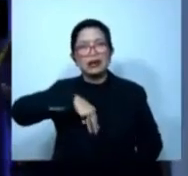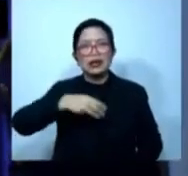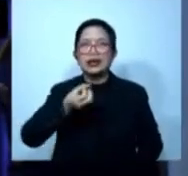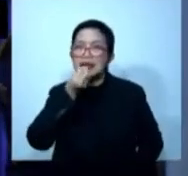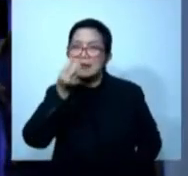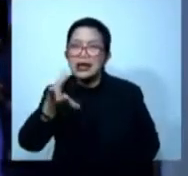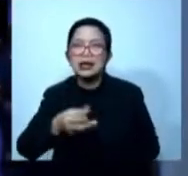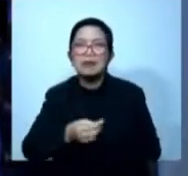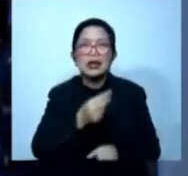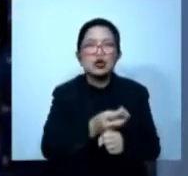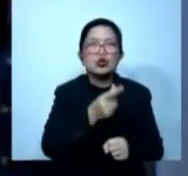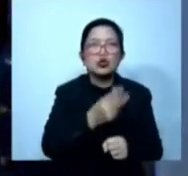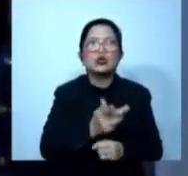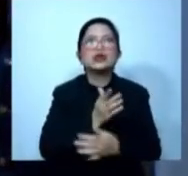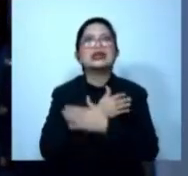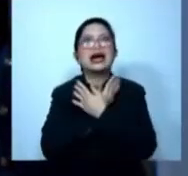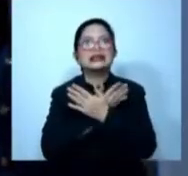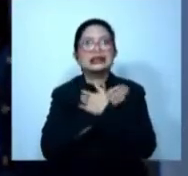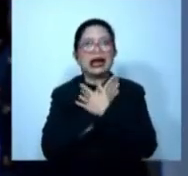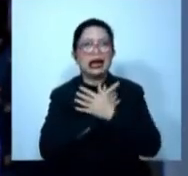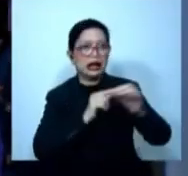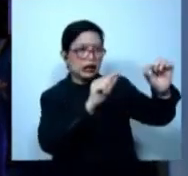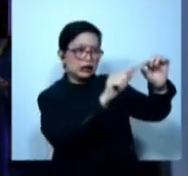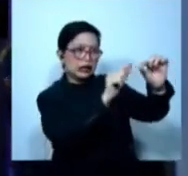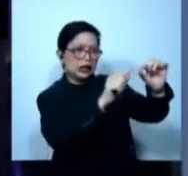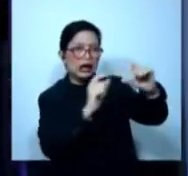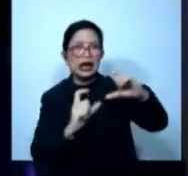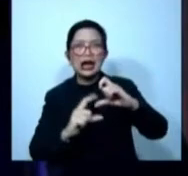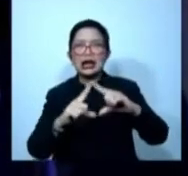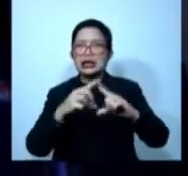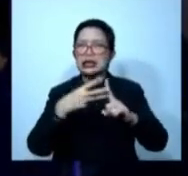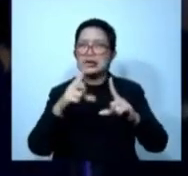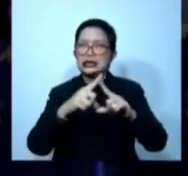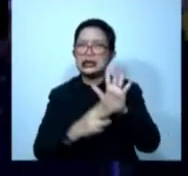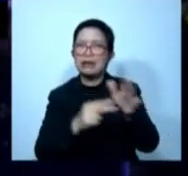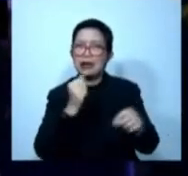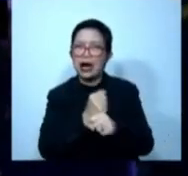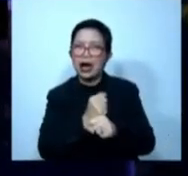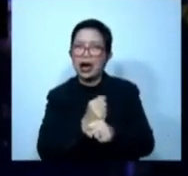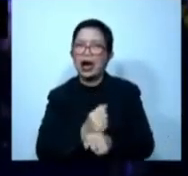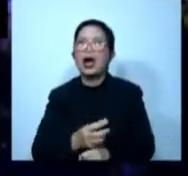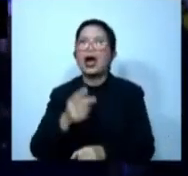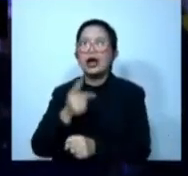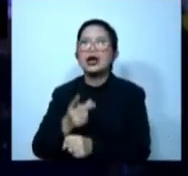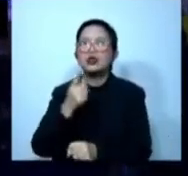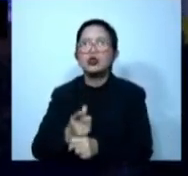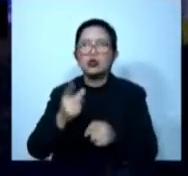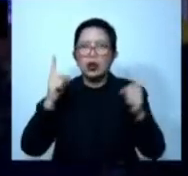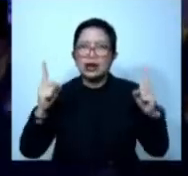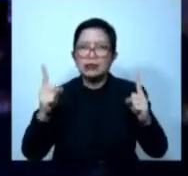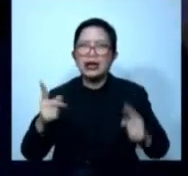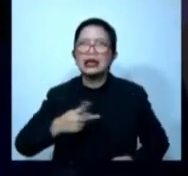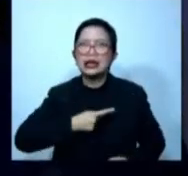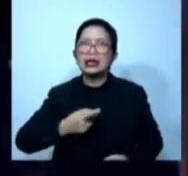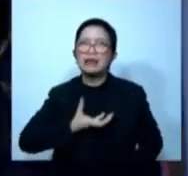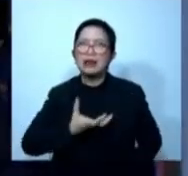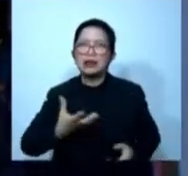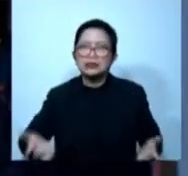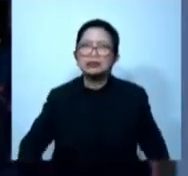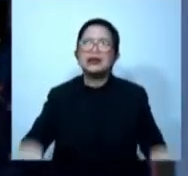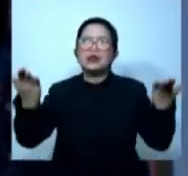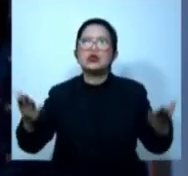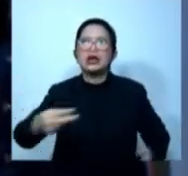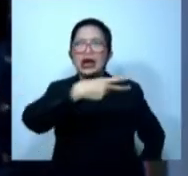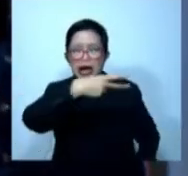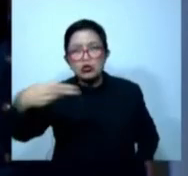Aceh di Sabang sana ada juga guru agama di sana kita ingin membangun Indonesia yang hebat